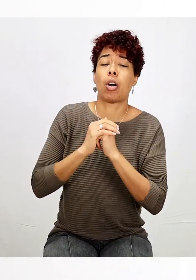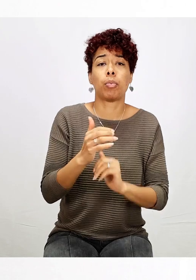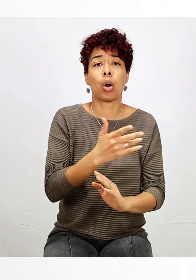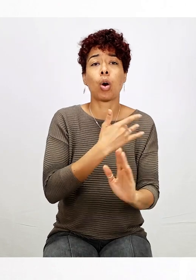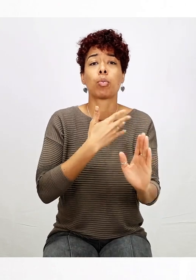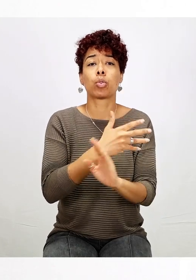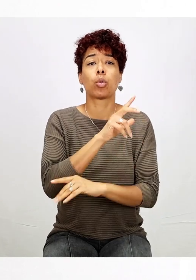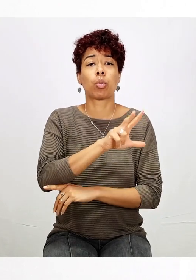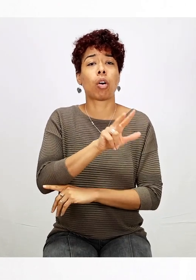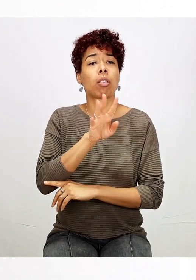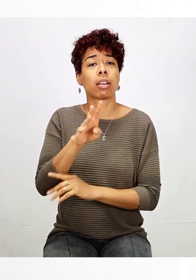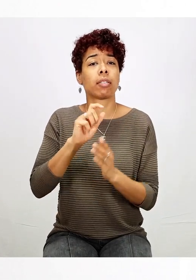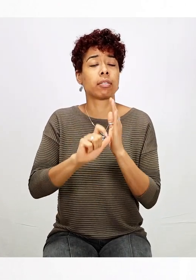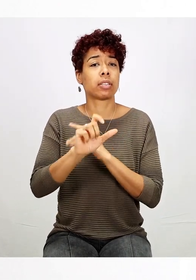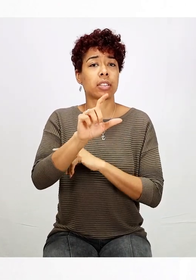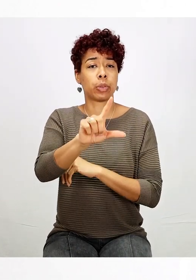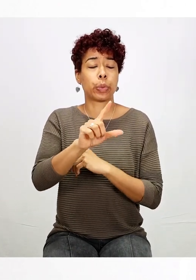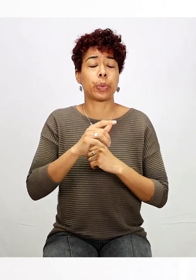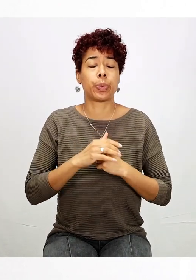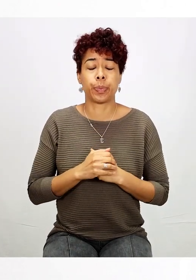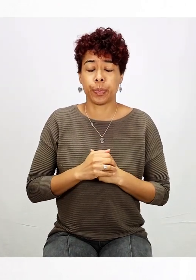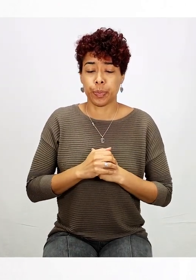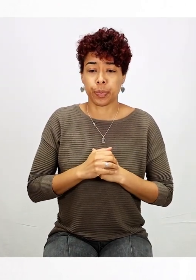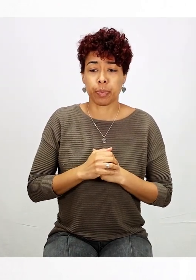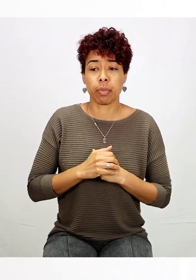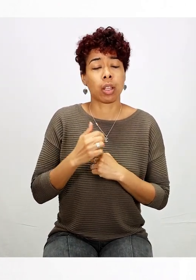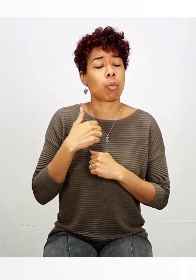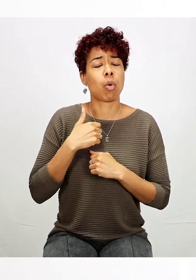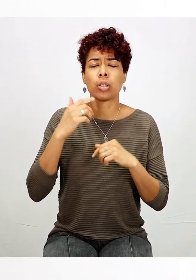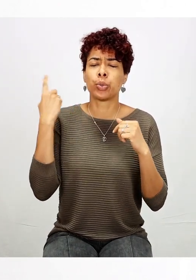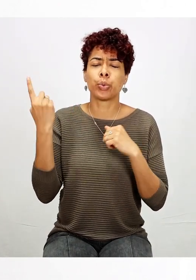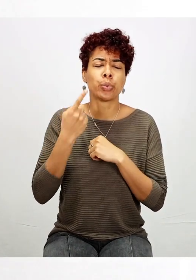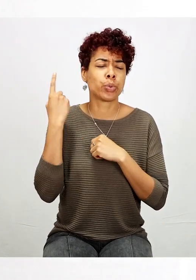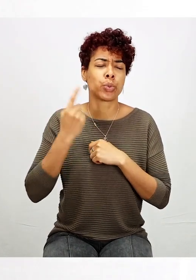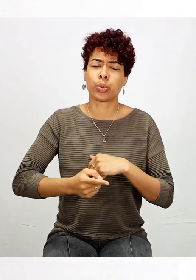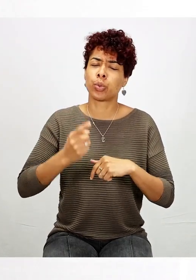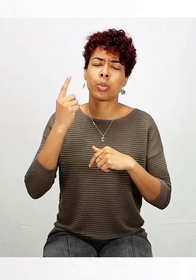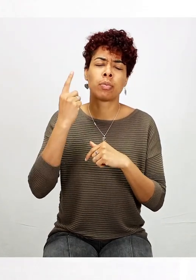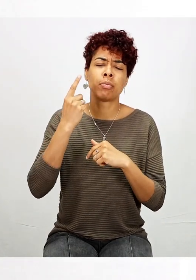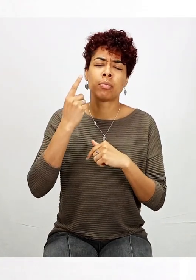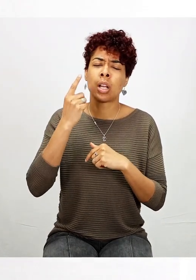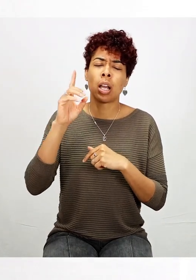bénirai l'Éternel en tout temps, sa louange sera toujours dans ma bouche. Amen. »